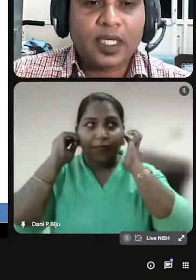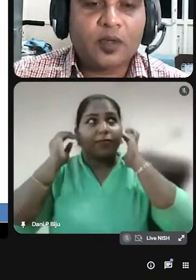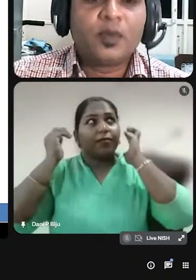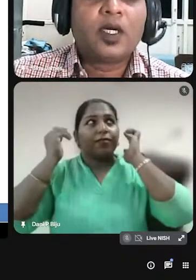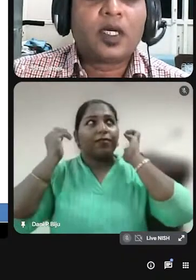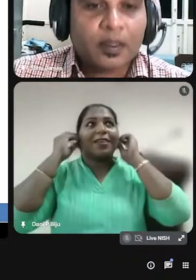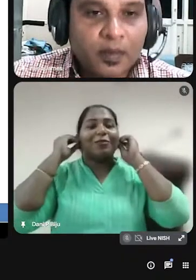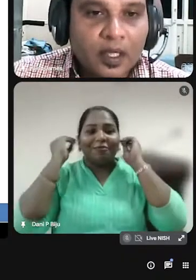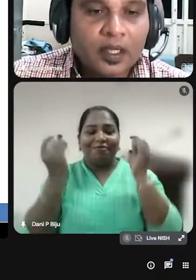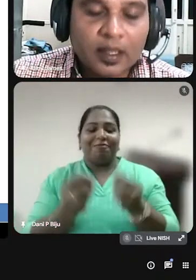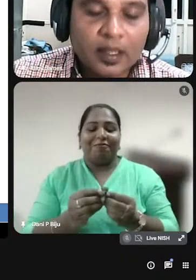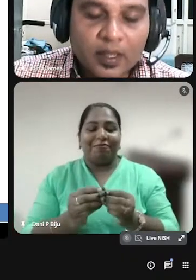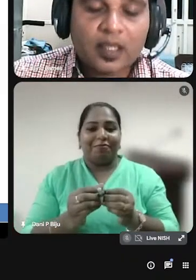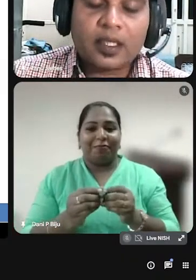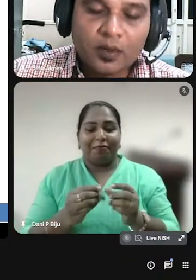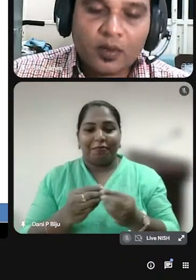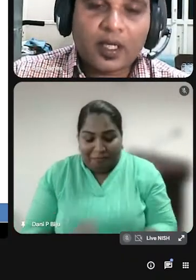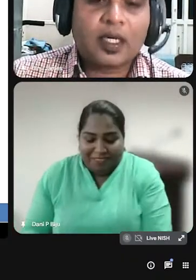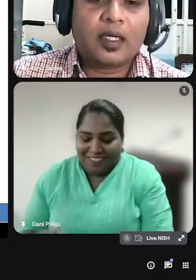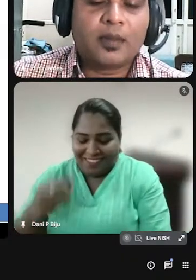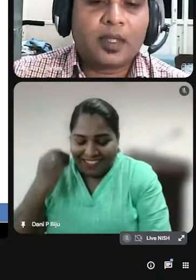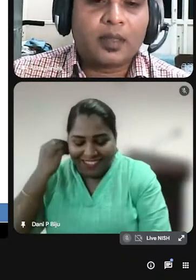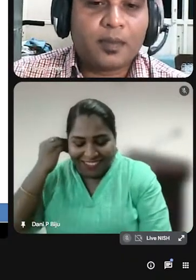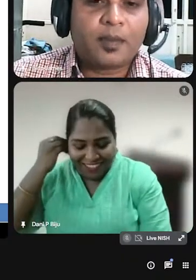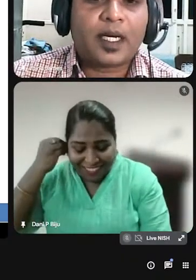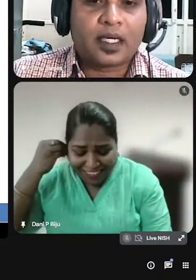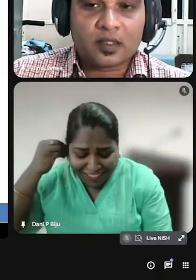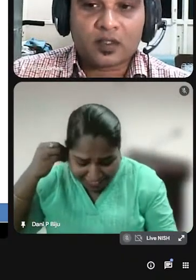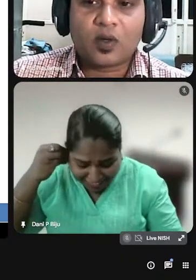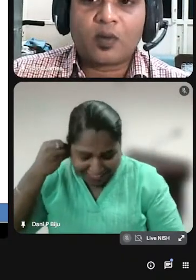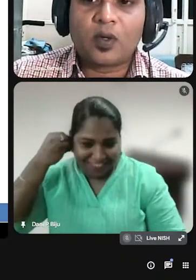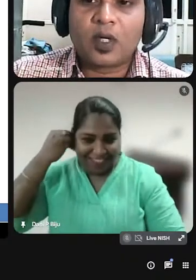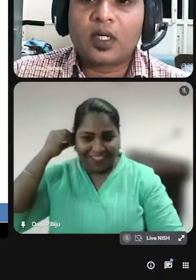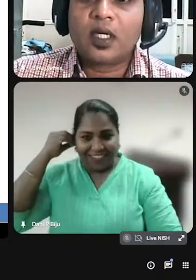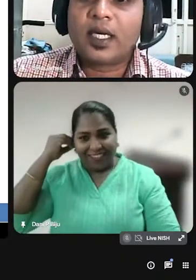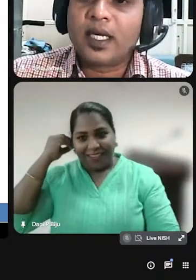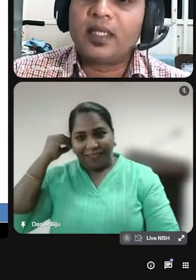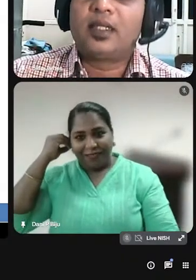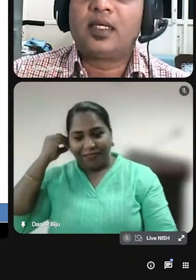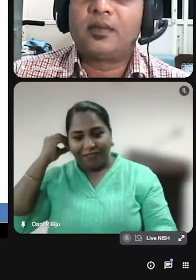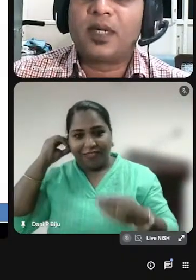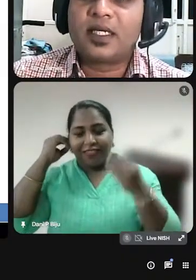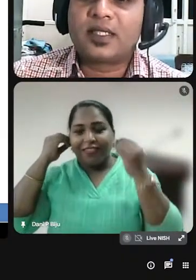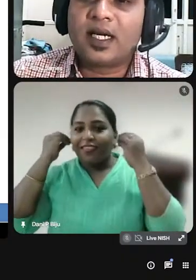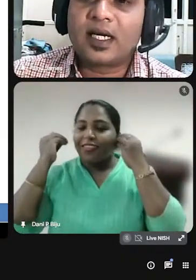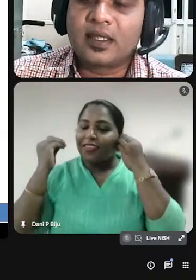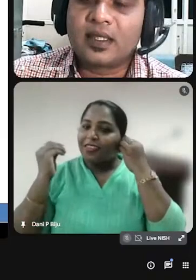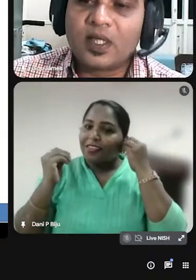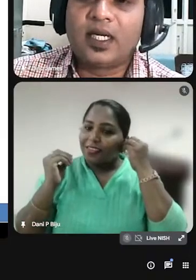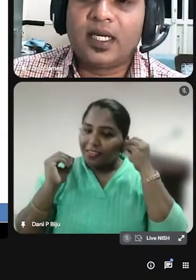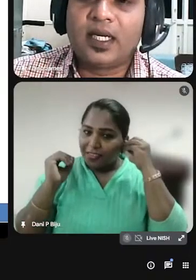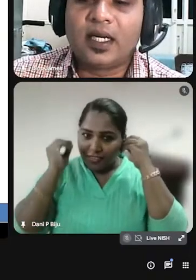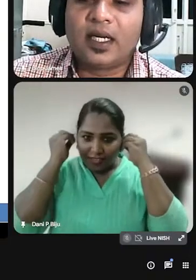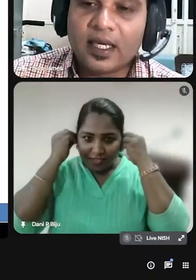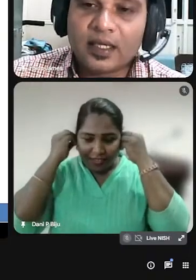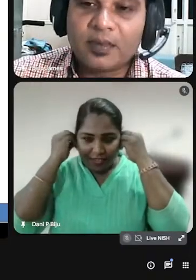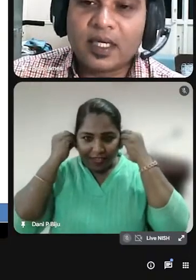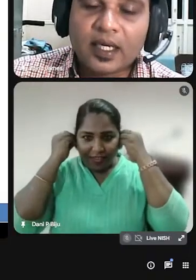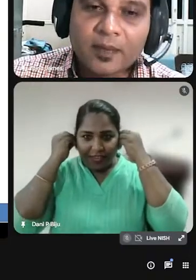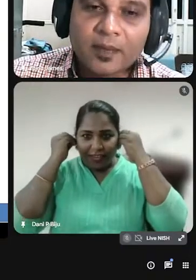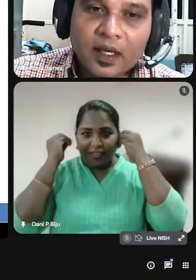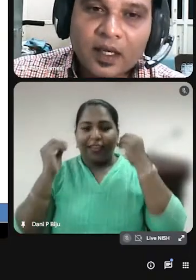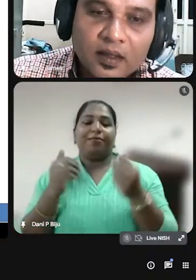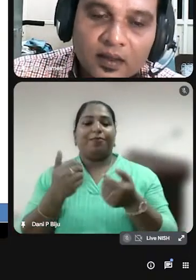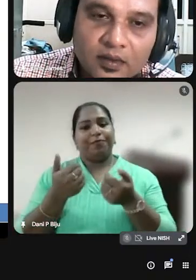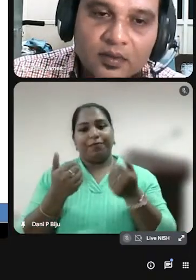അപ്പം ശരിക്കും നമുക്ക് അതായത് രോഗികൾക്കാണ് നമ്മളിപ്പോ പാർക്കിൻസൺസ് രോഗമുണ്ട് എന്ന് മനസ്സിലാക്കുന്നുണ്ടെങ്കിൽ, അല്ലെങ്കിൽ നമ്മൾ